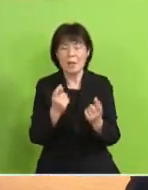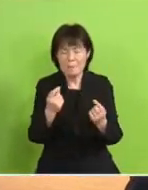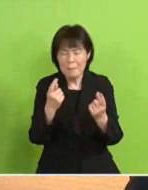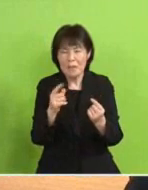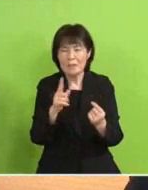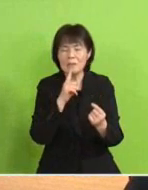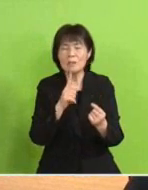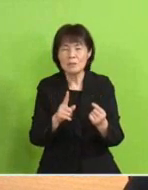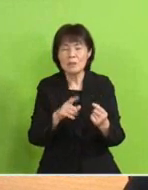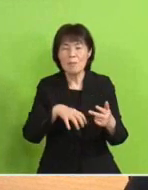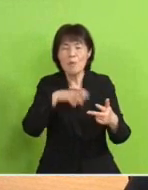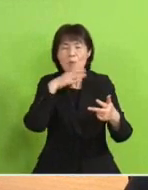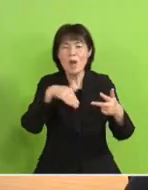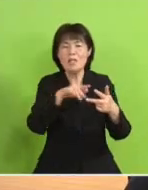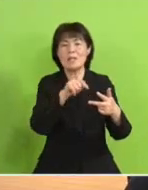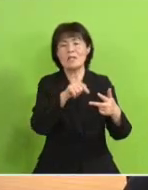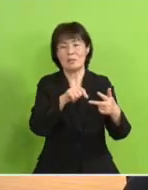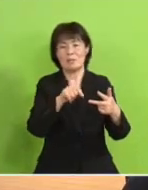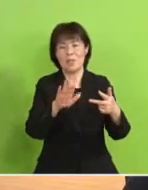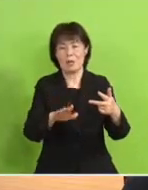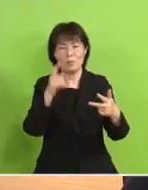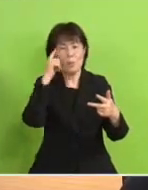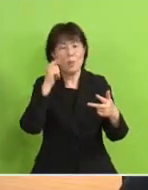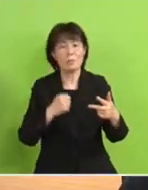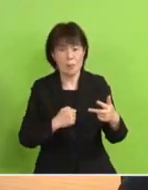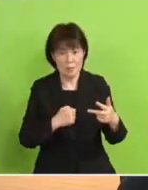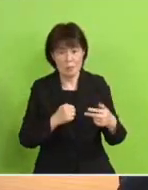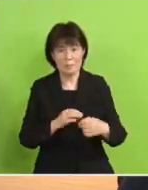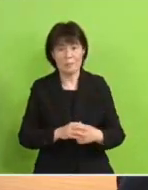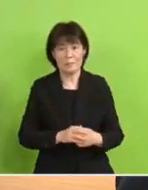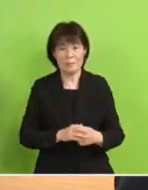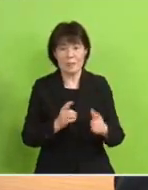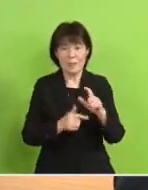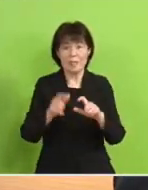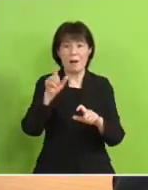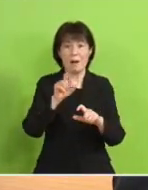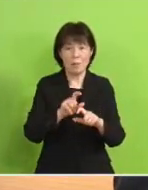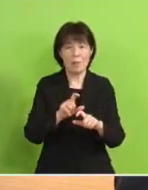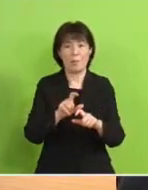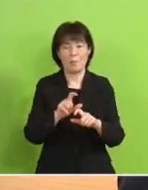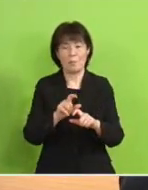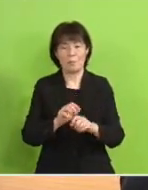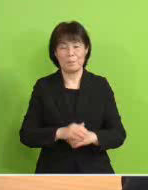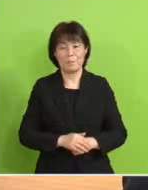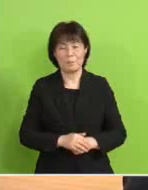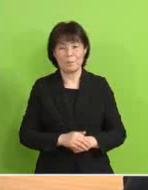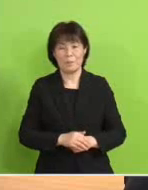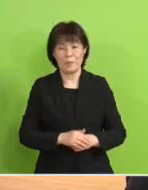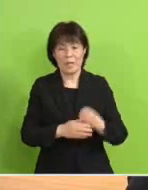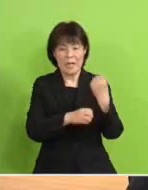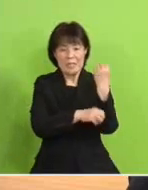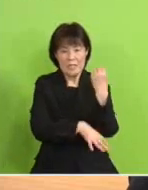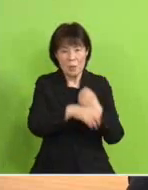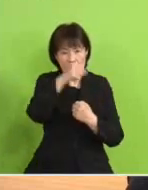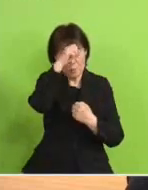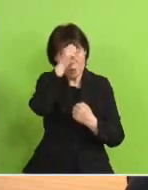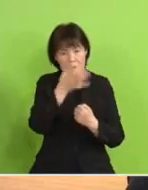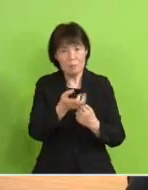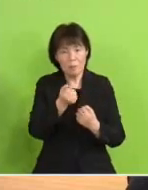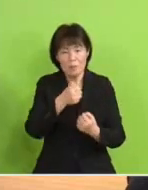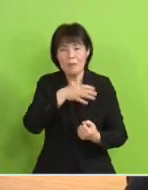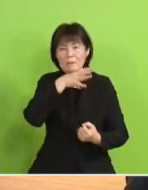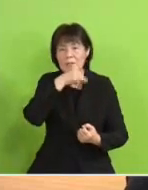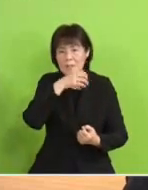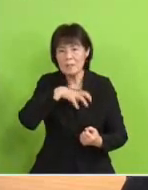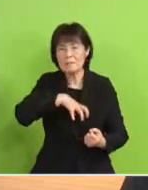齢者施設等々であると思います。でしかも基礎疾患や年齢